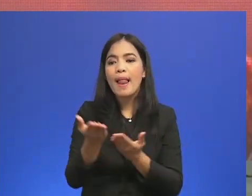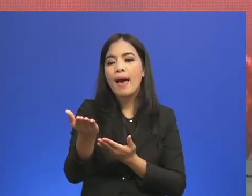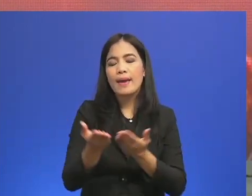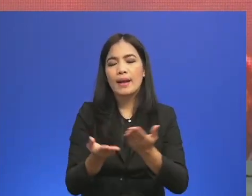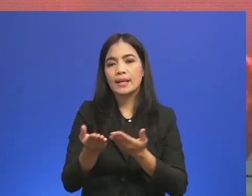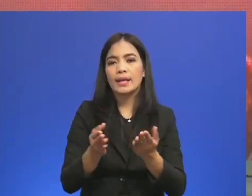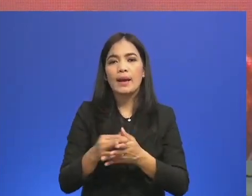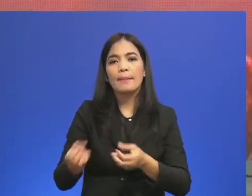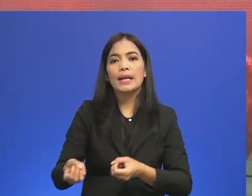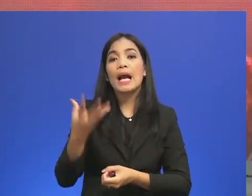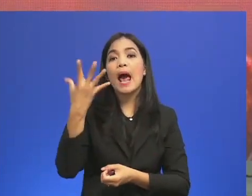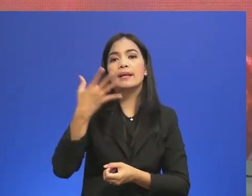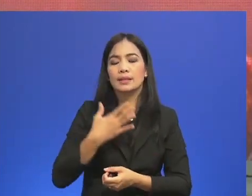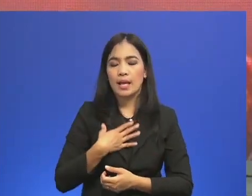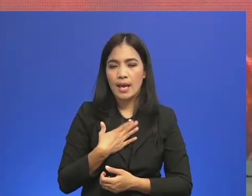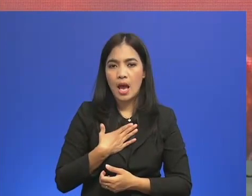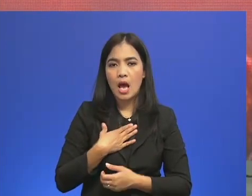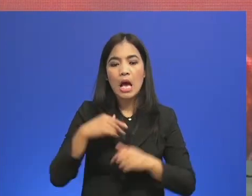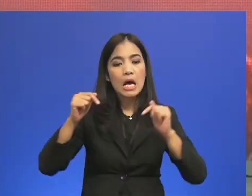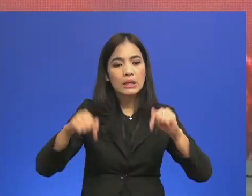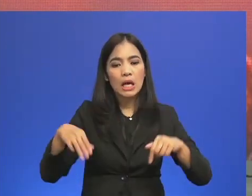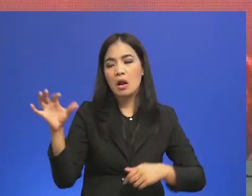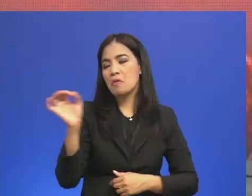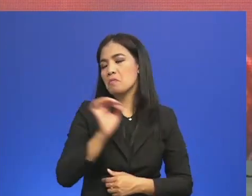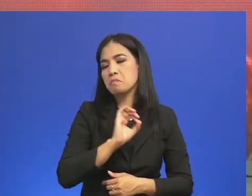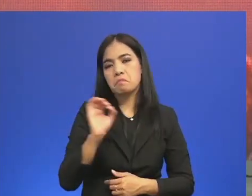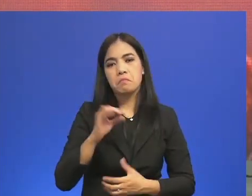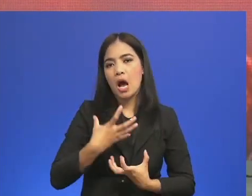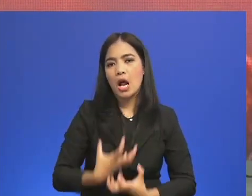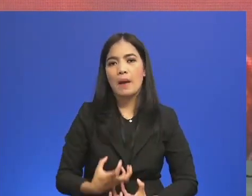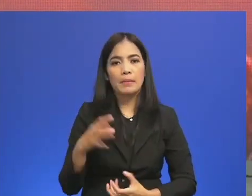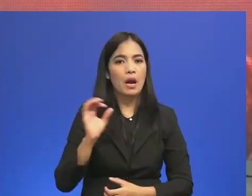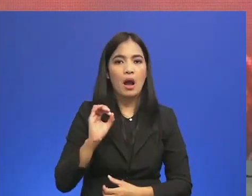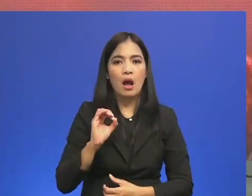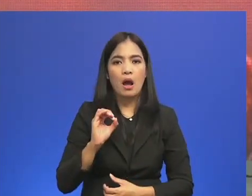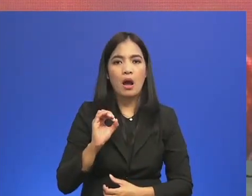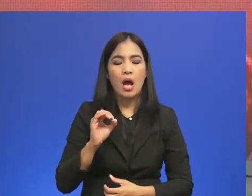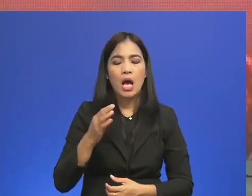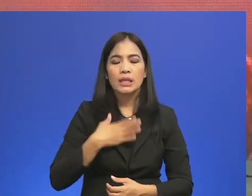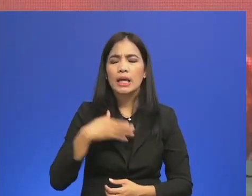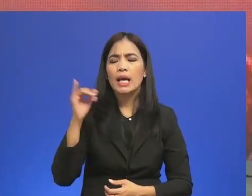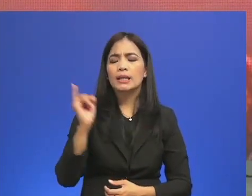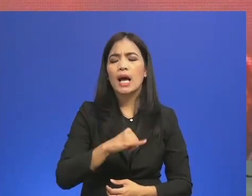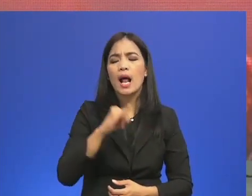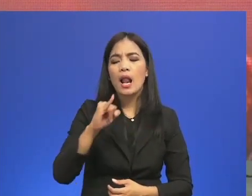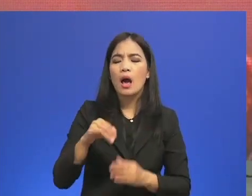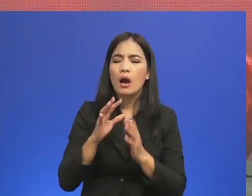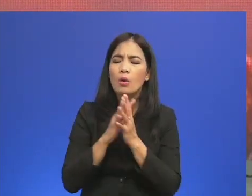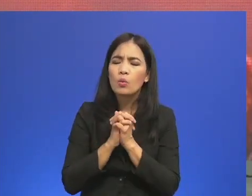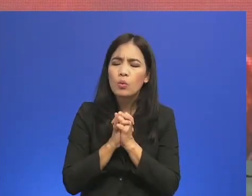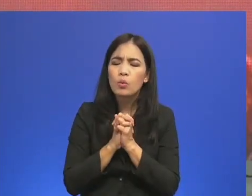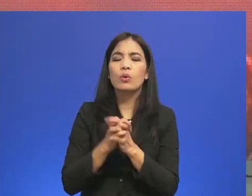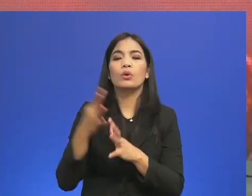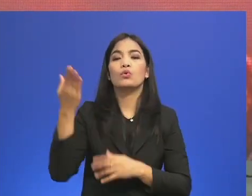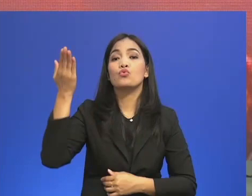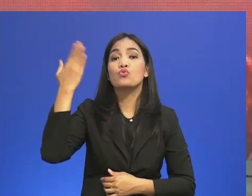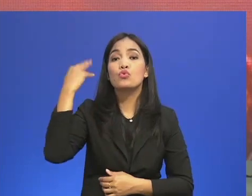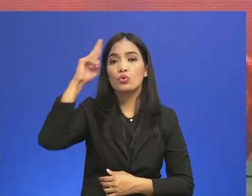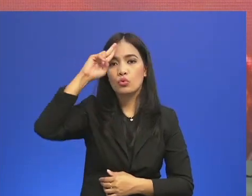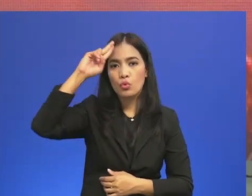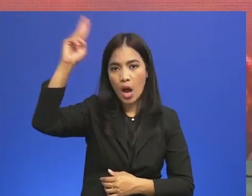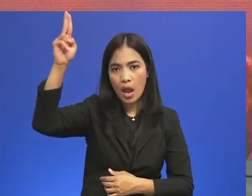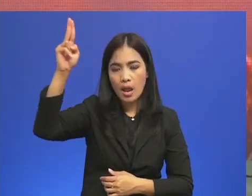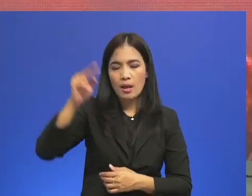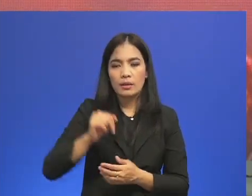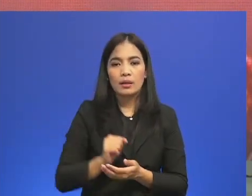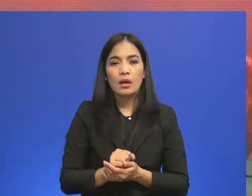saya. Tapi sekarang sudah tidak saya harap. Saya salah kepada Tuhan dulu. Banyak kaum